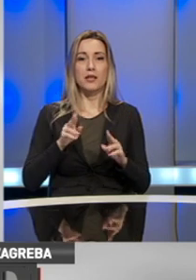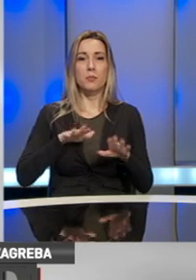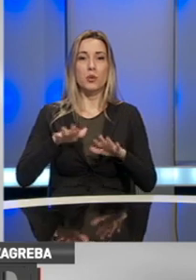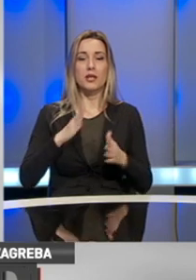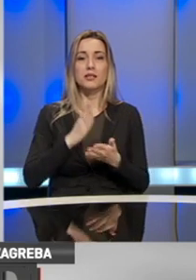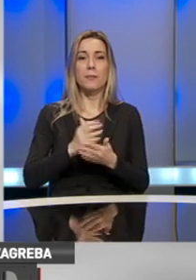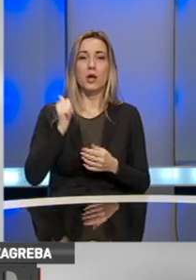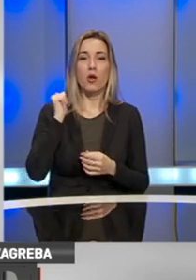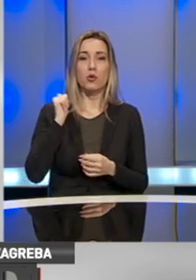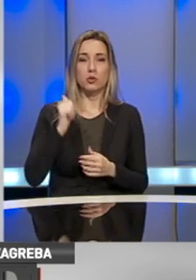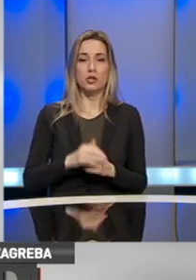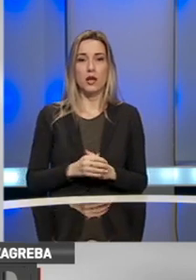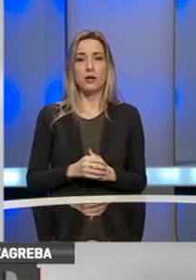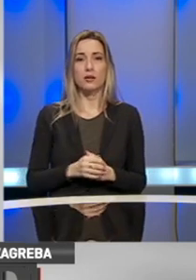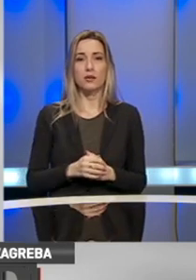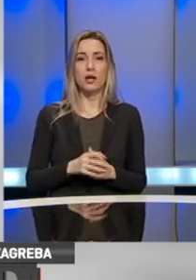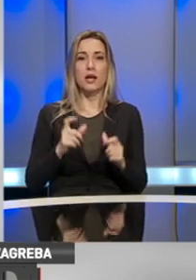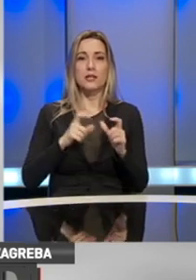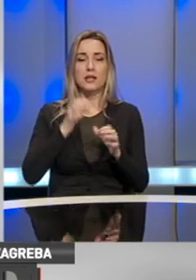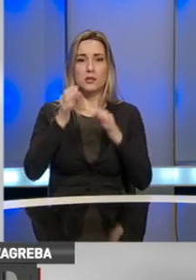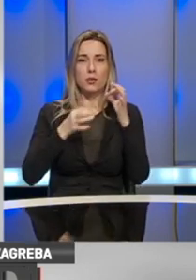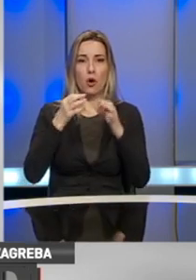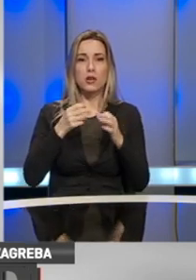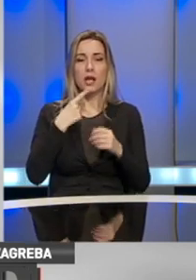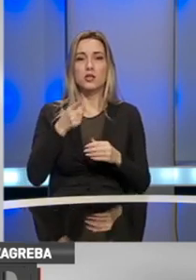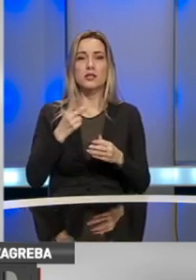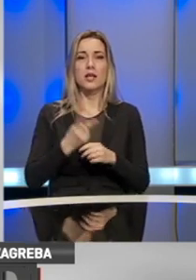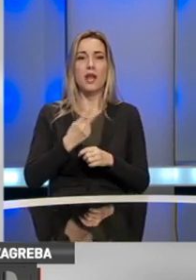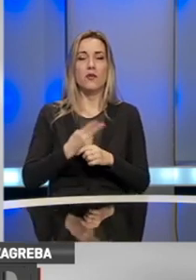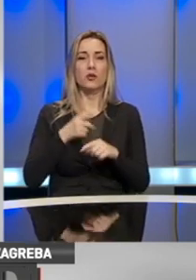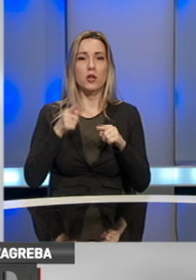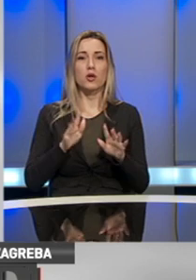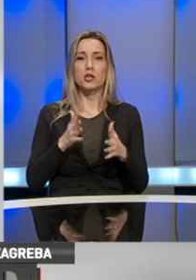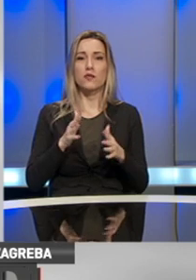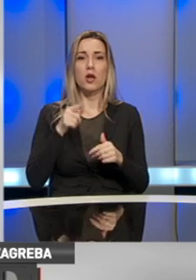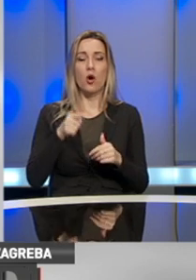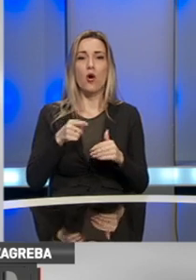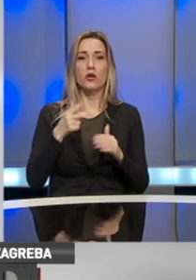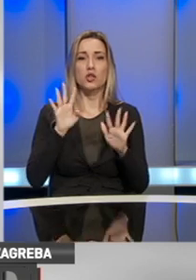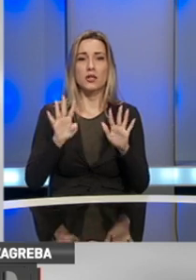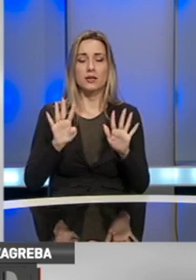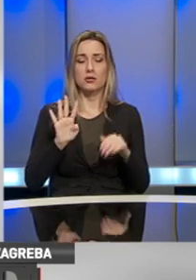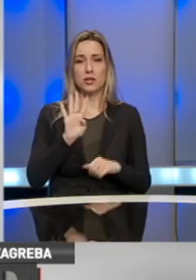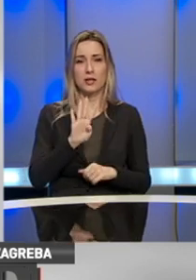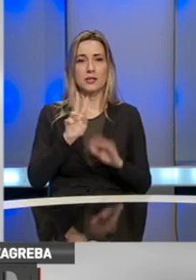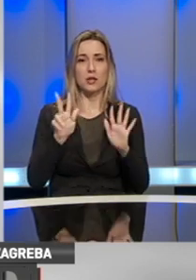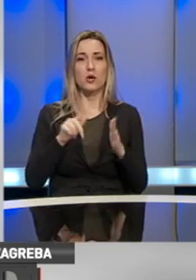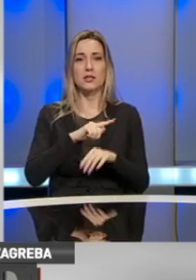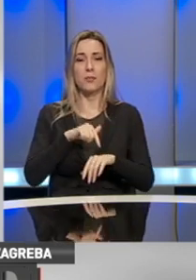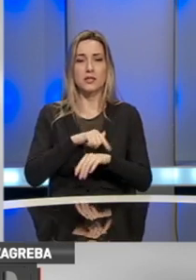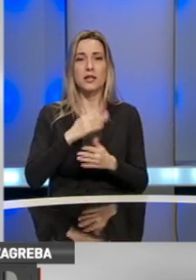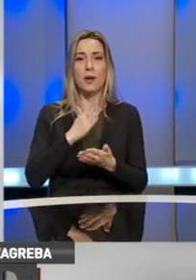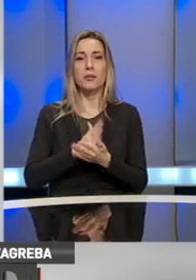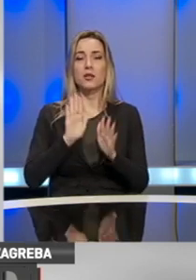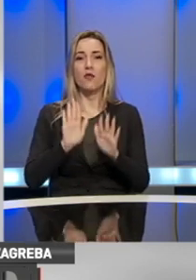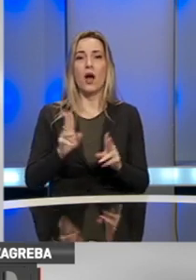jučer. Seizmolozi govore da se moramo naviknuti na to i da će vjerojatno u ovih 48 sati biti